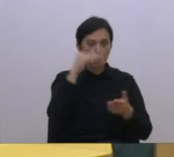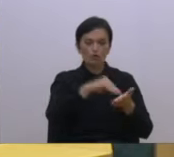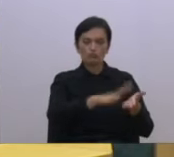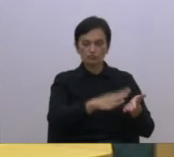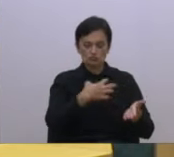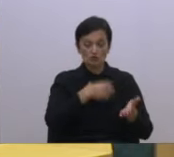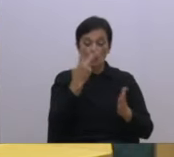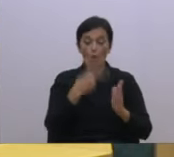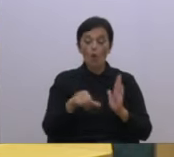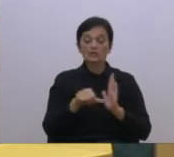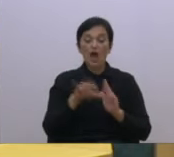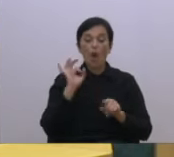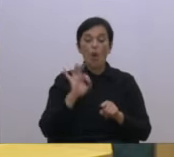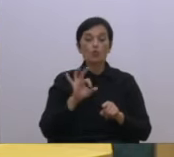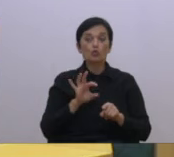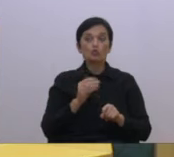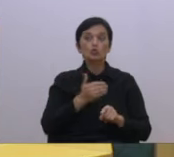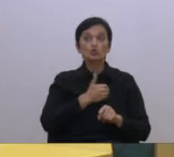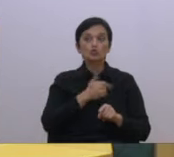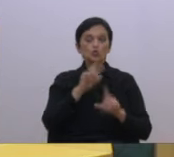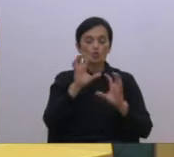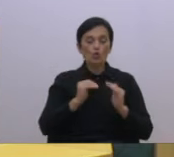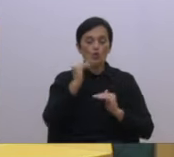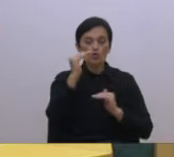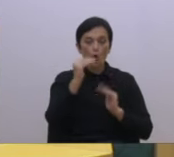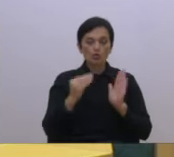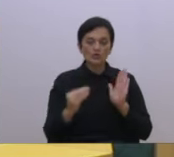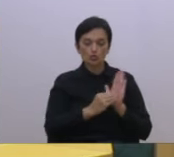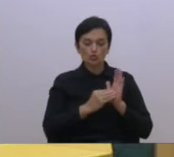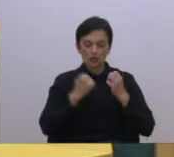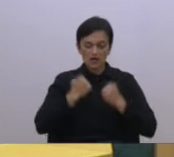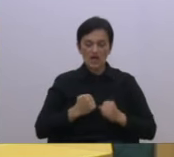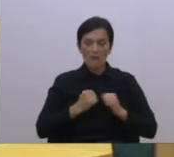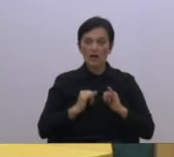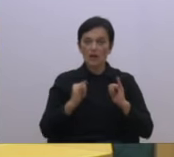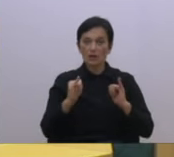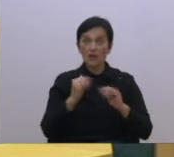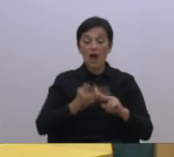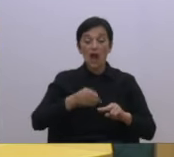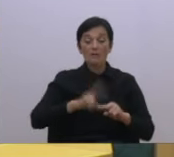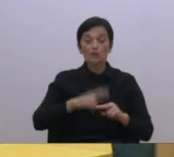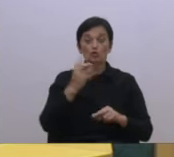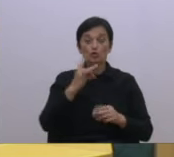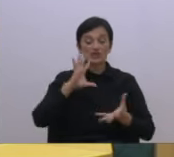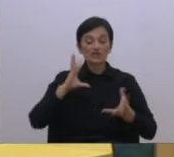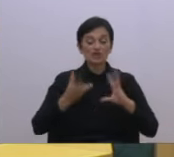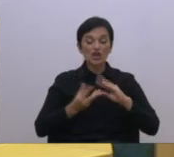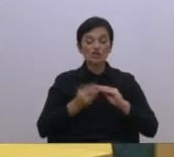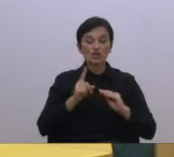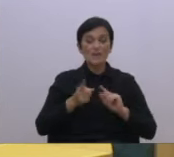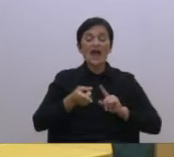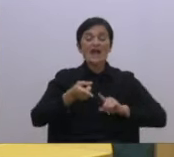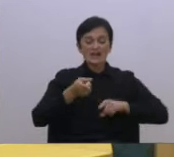მნიშვნელოვანი. 26 ოქტომბერს სურს თუ არა, რომ ეს იყოს კონსტიტუციით გამყარებული. ამიტომ კიდევ ერთხელ შეჯამებისთვის ეს არის